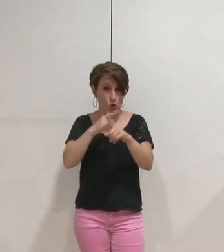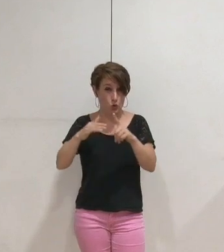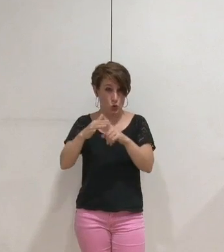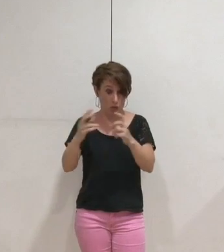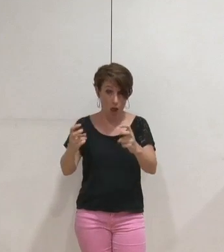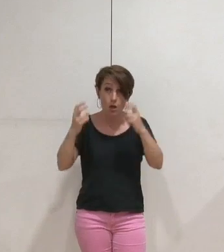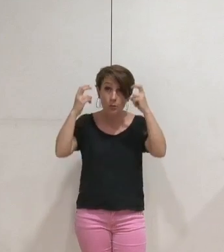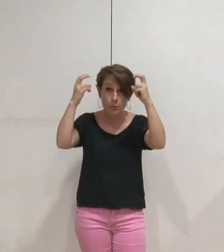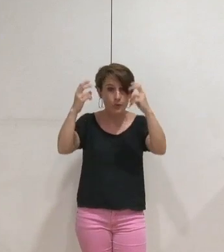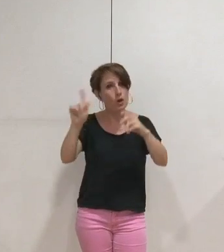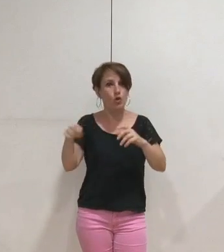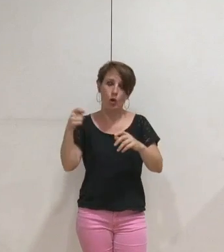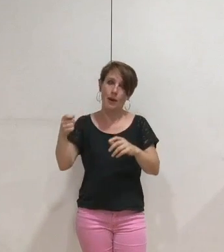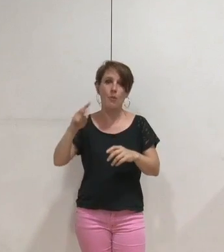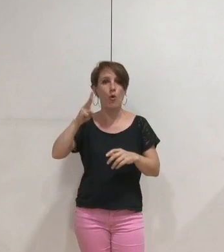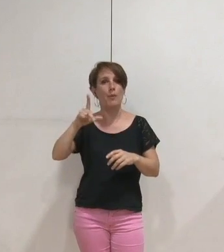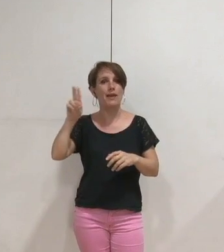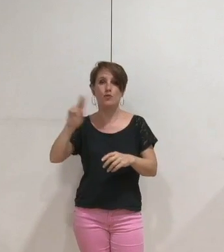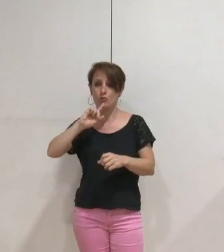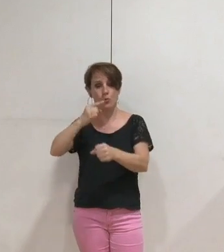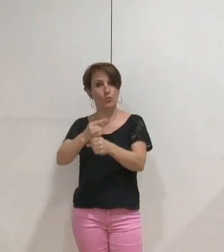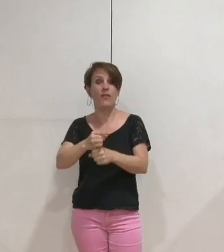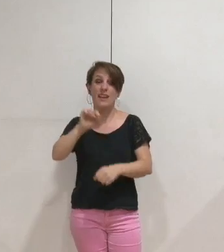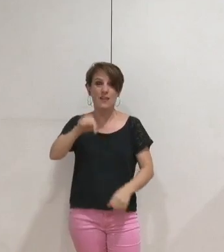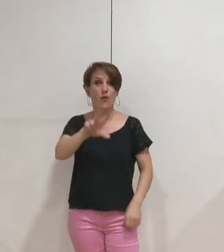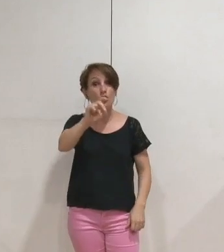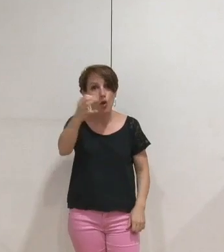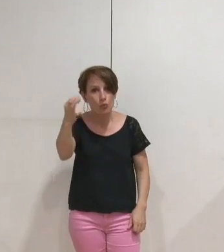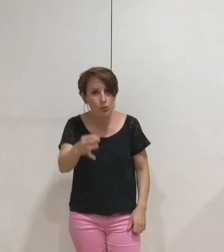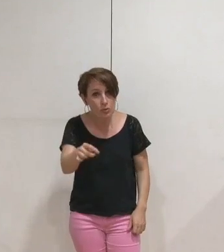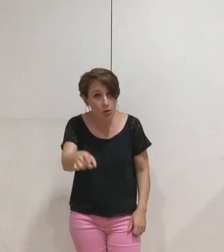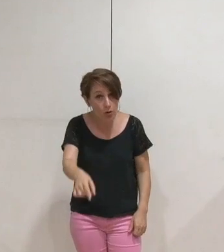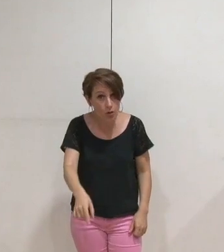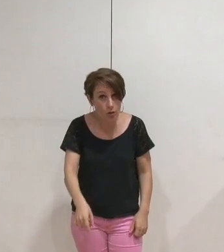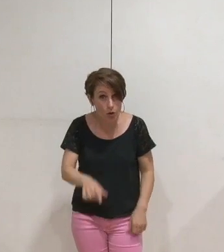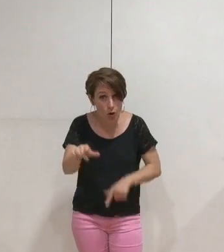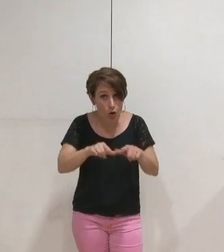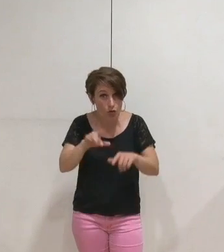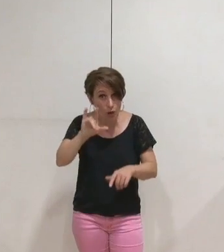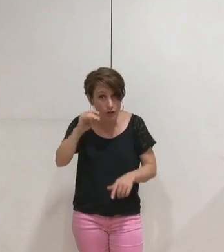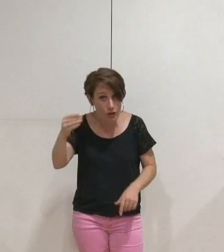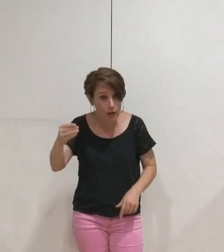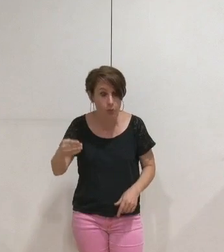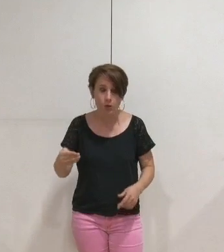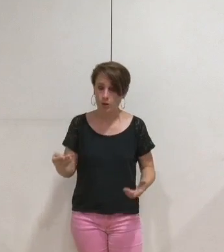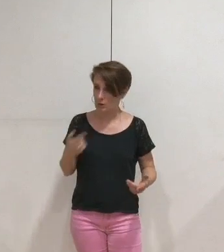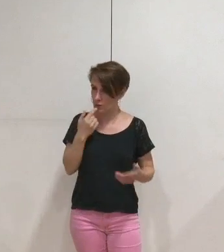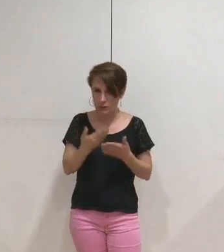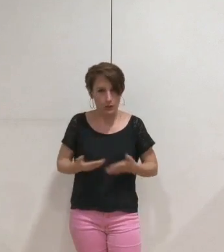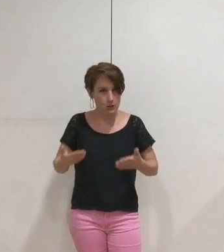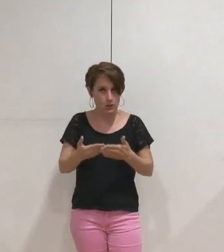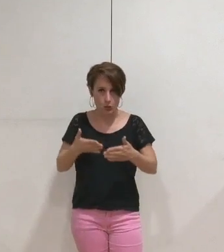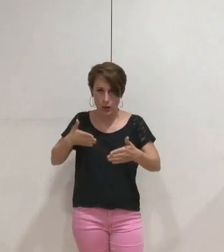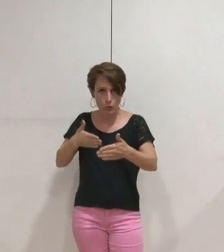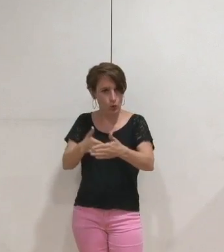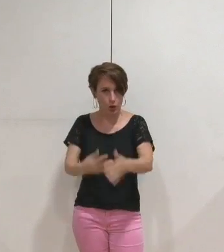sociaux 30 % sur sur ce sur ce secteur là donc on est sur une situation qui est bloquée actuellement avec un